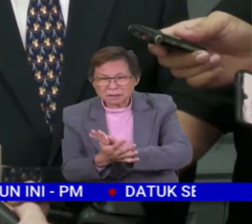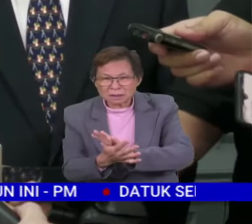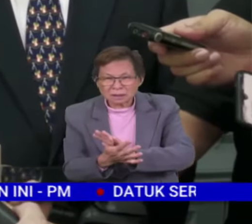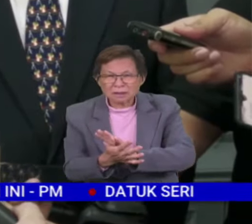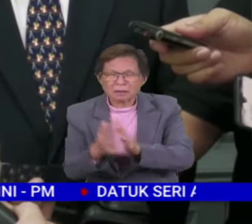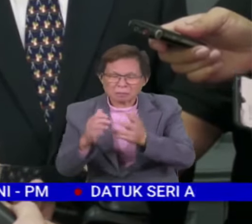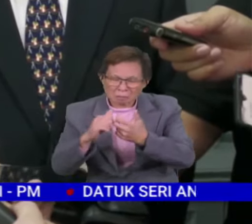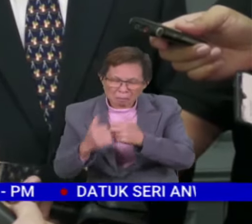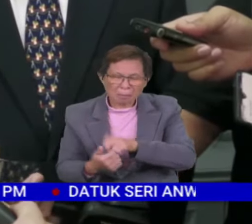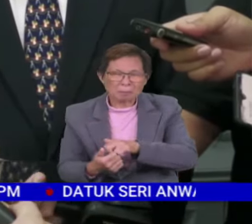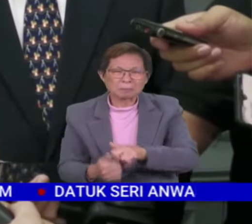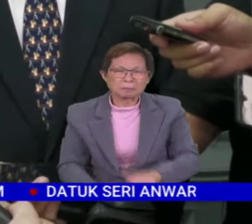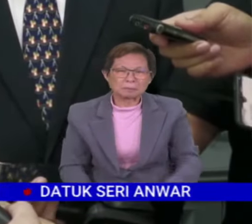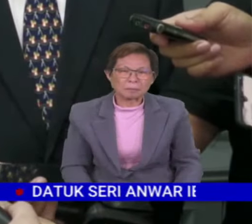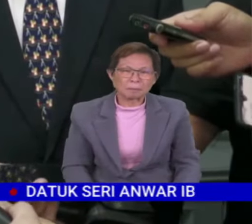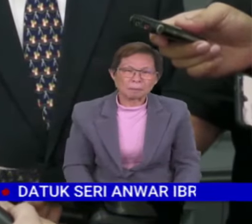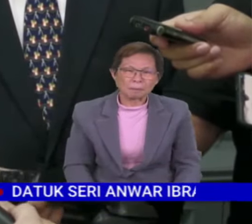kita.